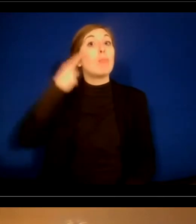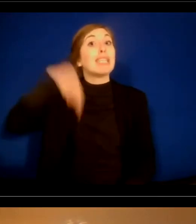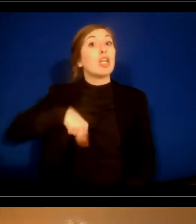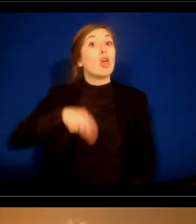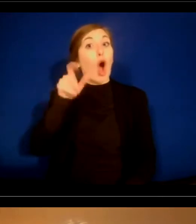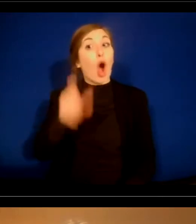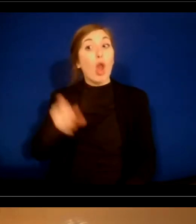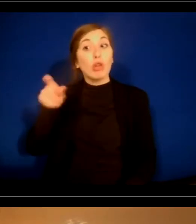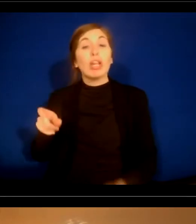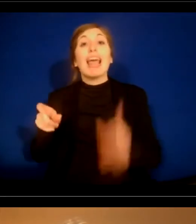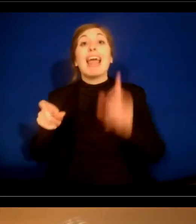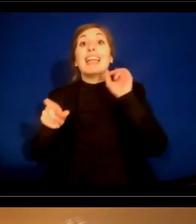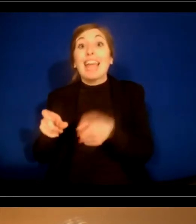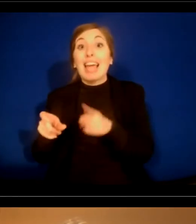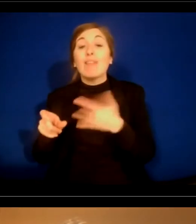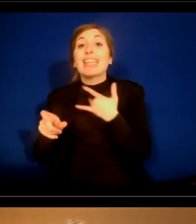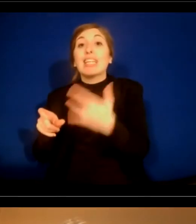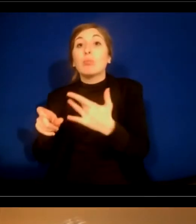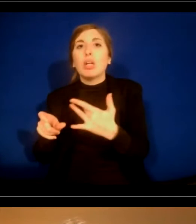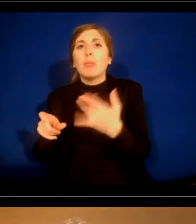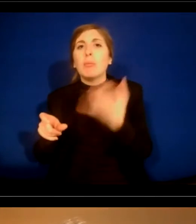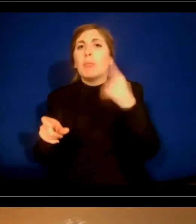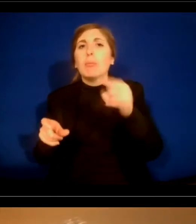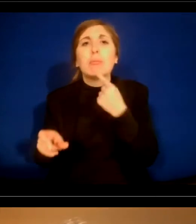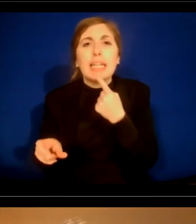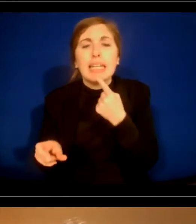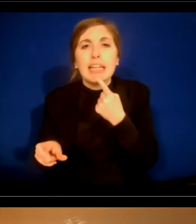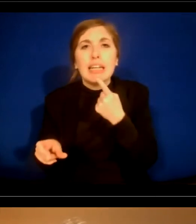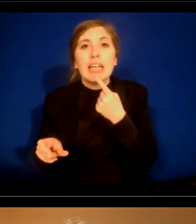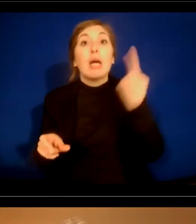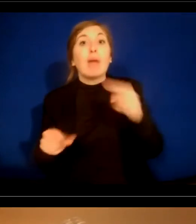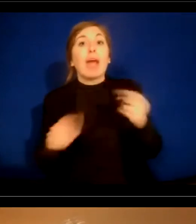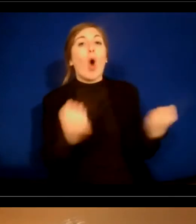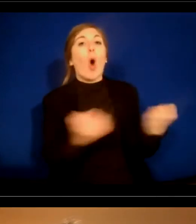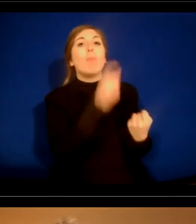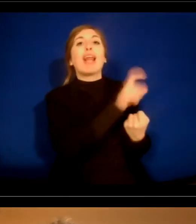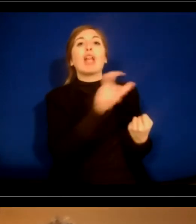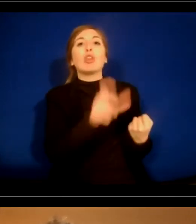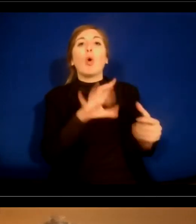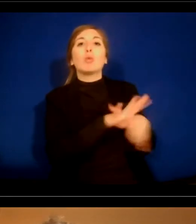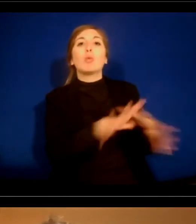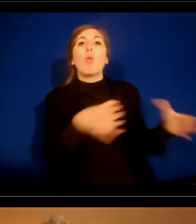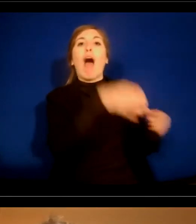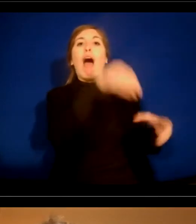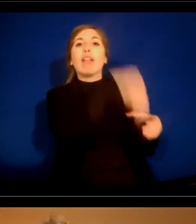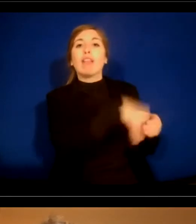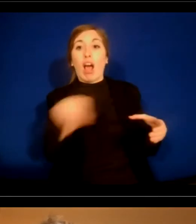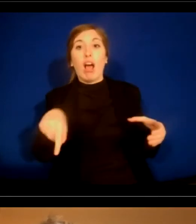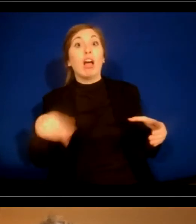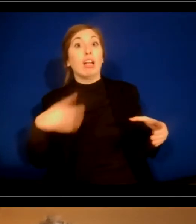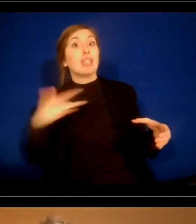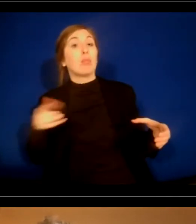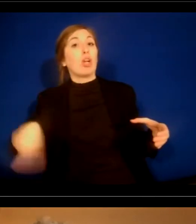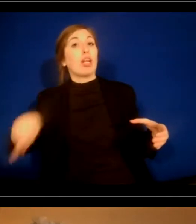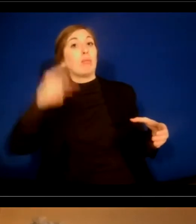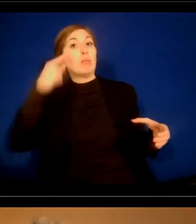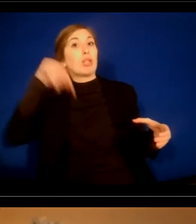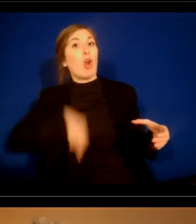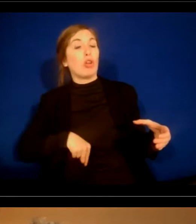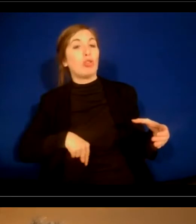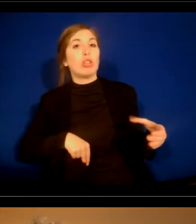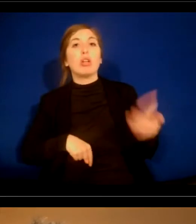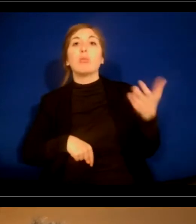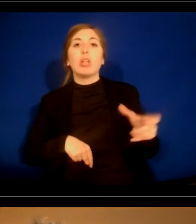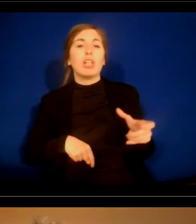altri psicologi e per tutti gli operatori psicosociali della squadra, perché è fondamentale che questa